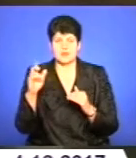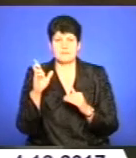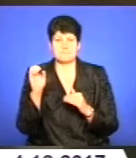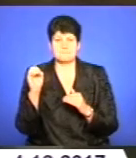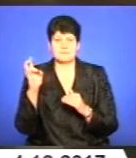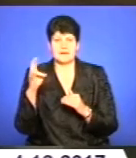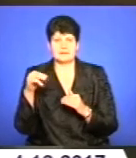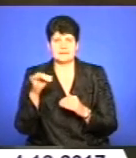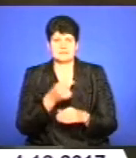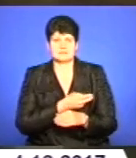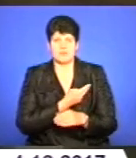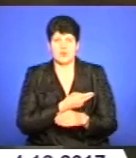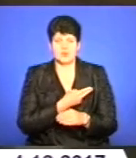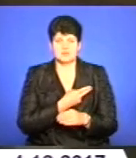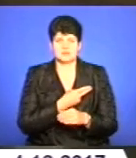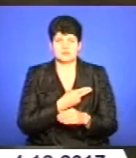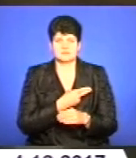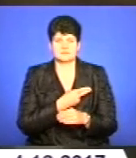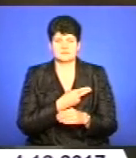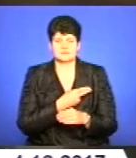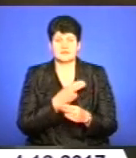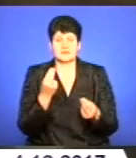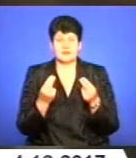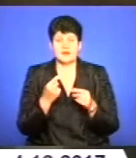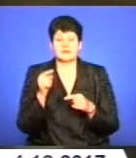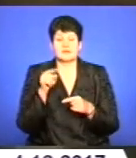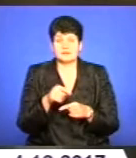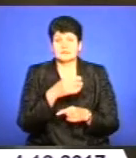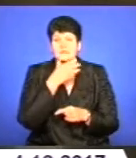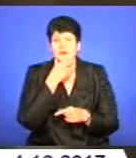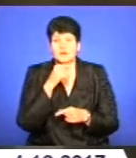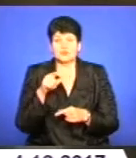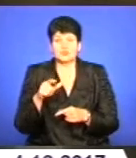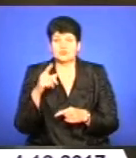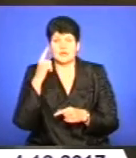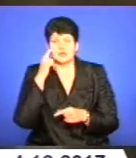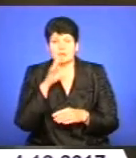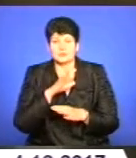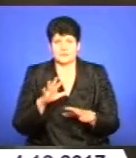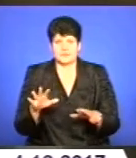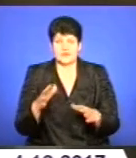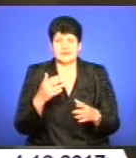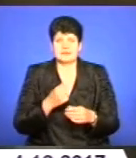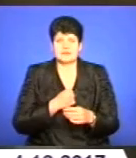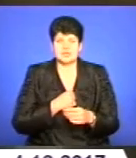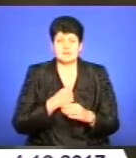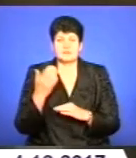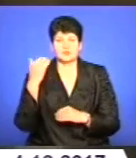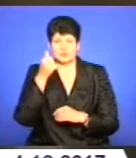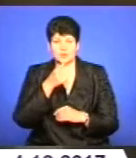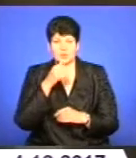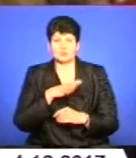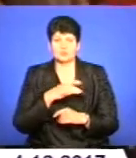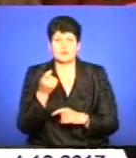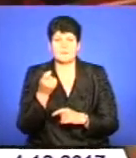з Польщі відіграли настільки класно, що люди не очікували. Але, на жаль, минулоріч було